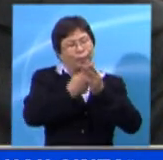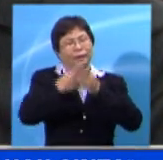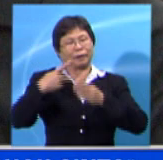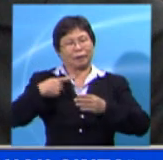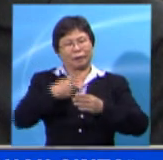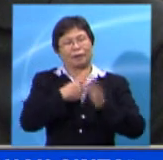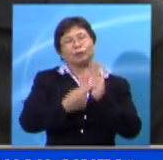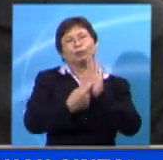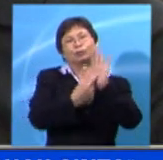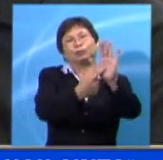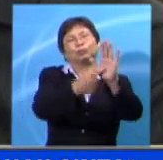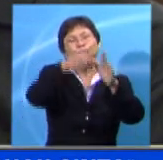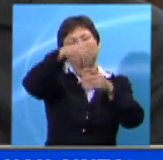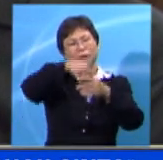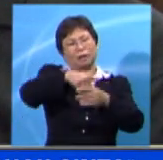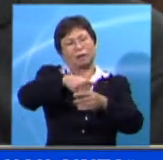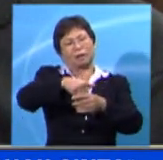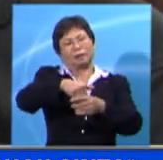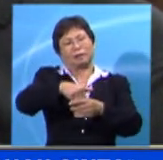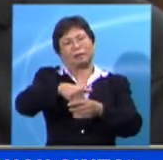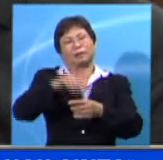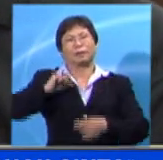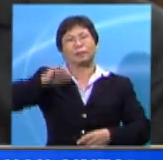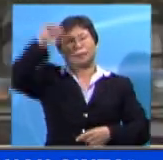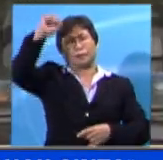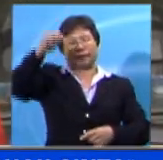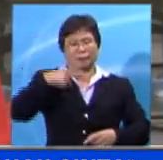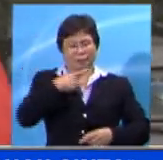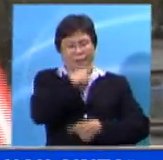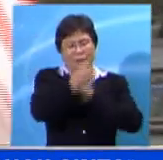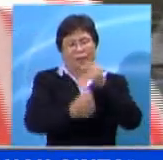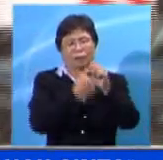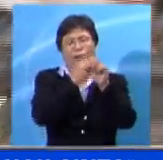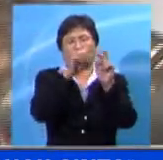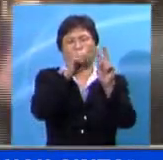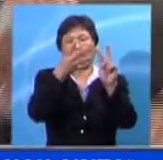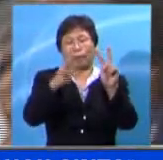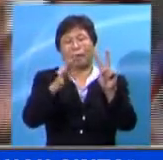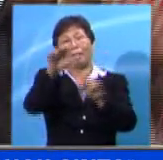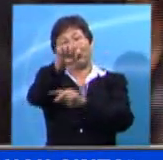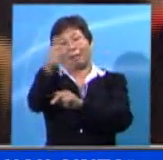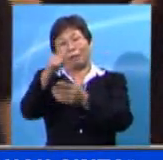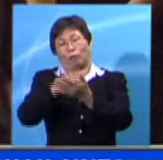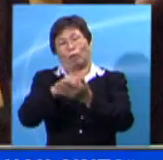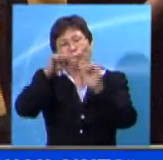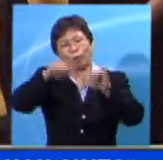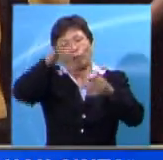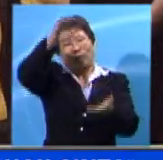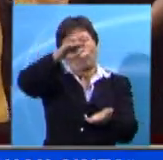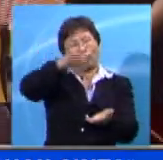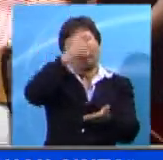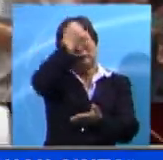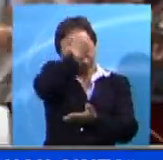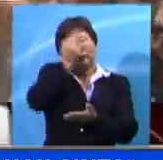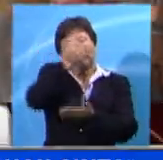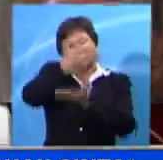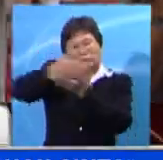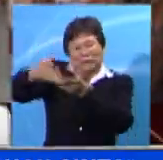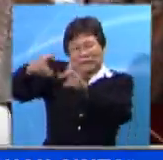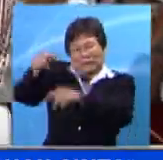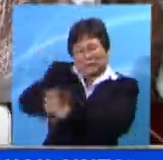Cuba utarakan dalam pengisian kemerdekaan kita untuk tahun ni Selain itu mampu mengurangkan sikap sesetengah